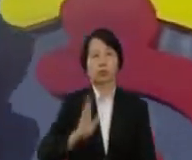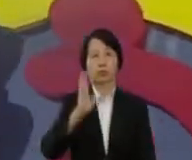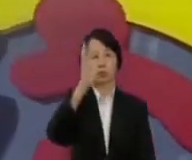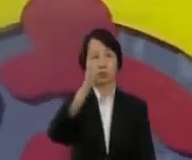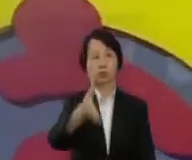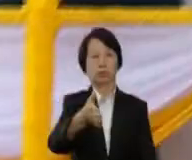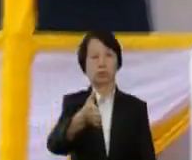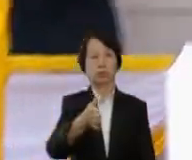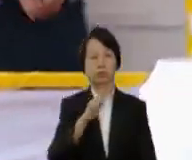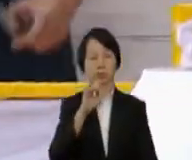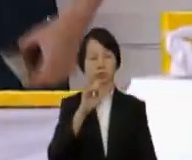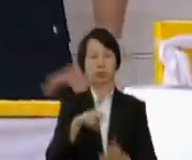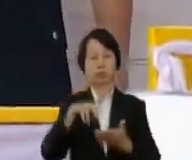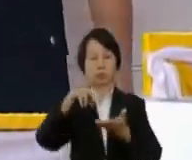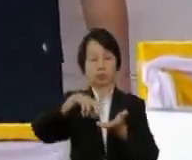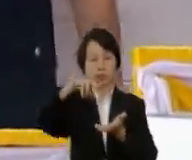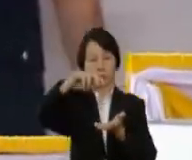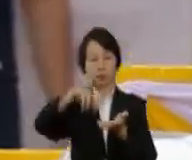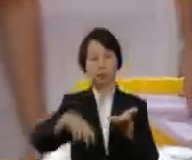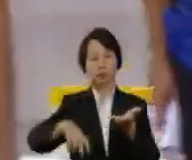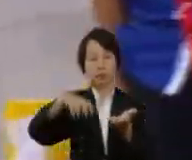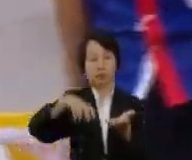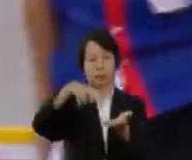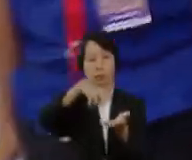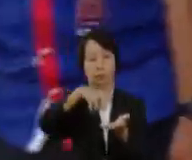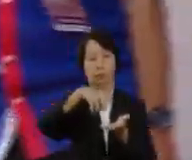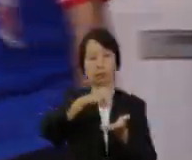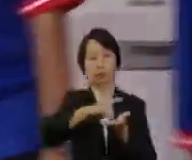akan menuju ke Pentarana Diraja